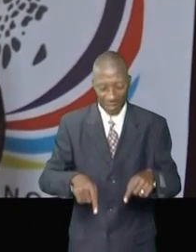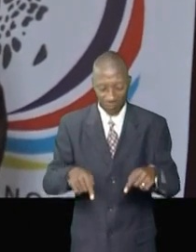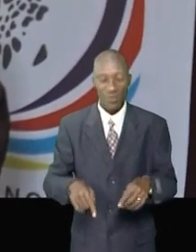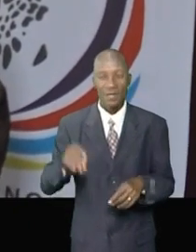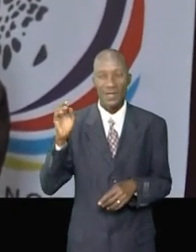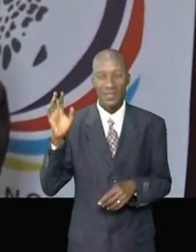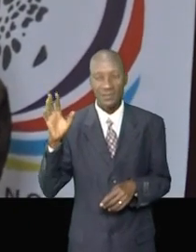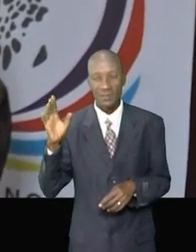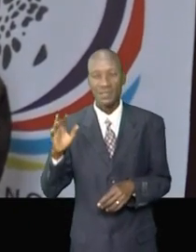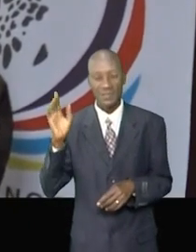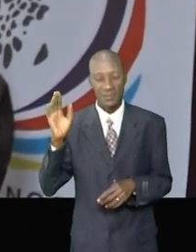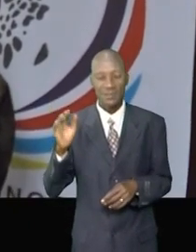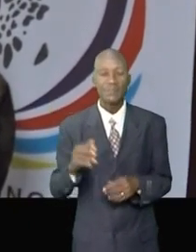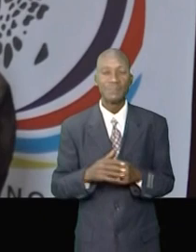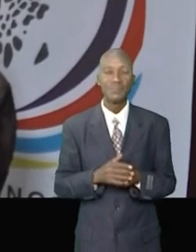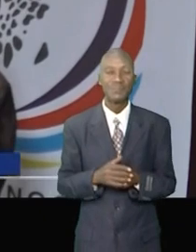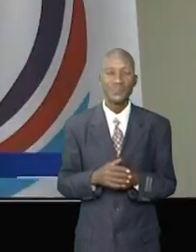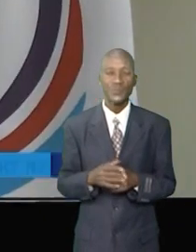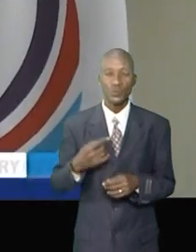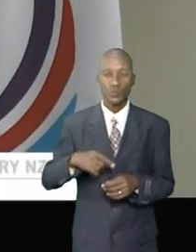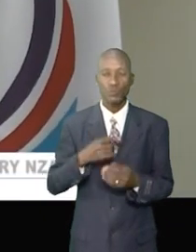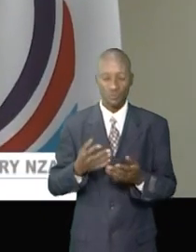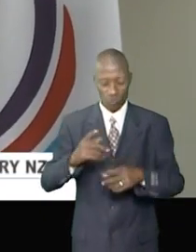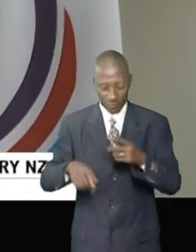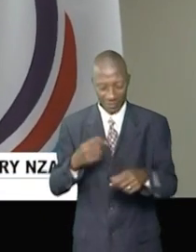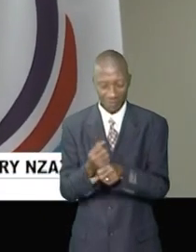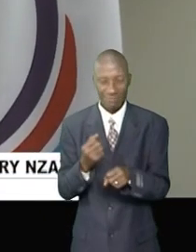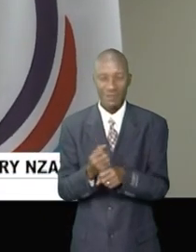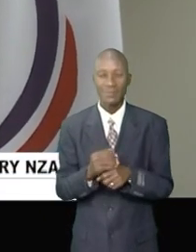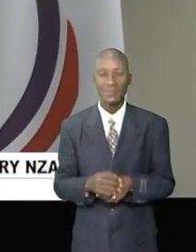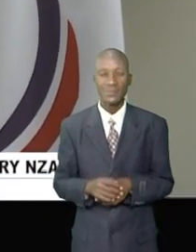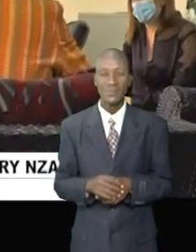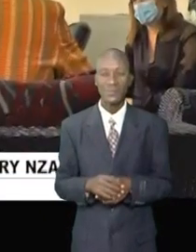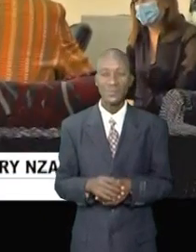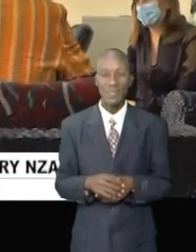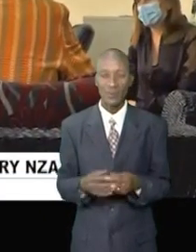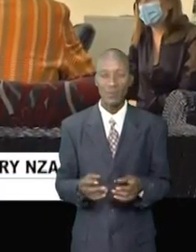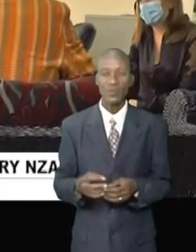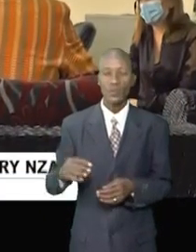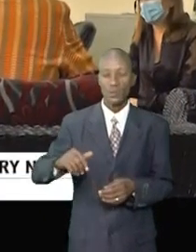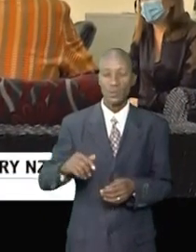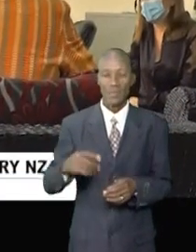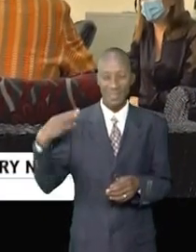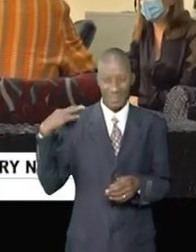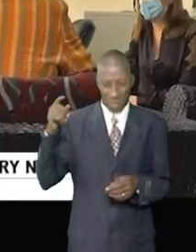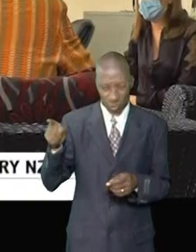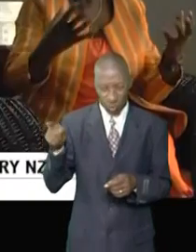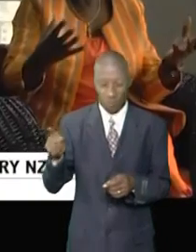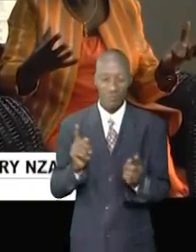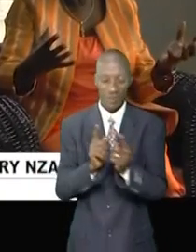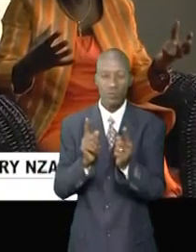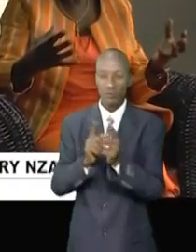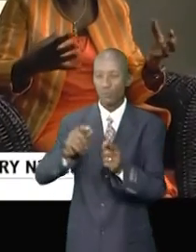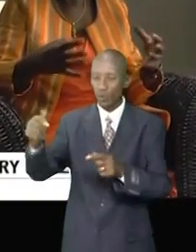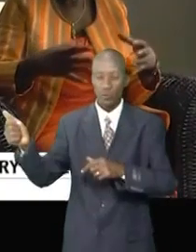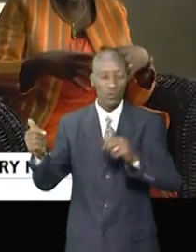faire une mise à jour de l'avancement des travaux du projet. La délégation visitera d'autres autorités congolaises impliquées dans l'organisation de